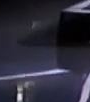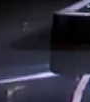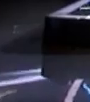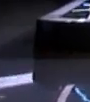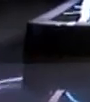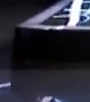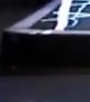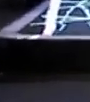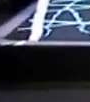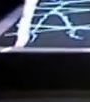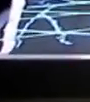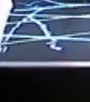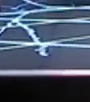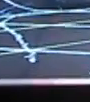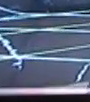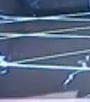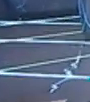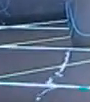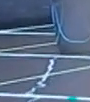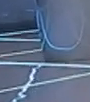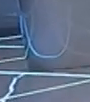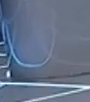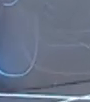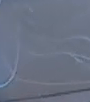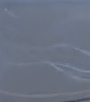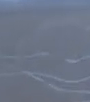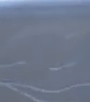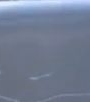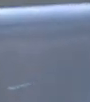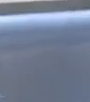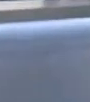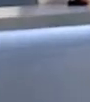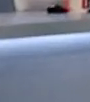Ең маңызды жаңалықтардан хабардар болыңыз. Жаңа бейне жазбаларды өткізіп